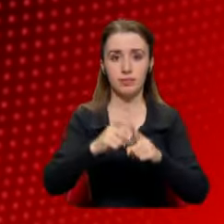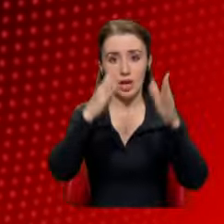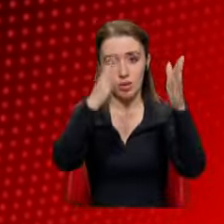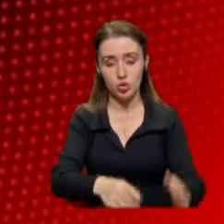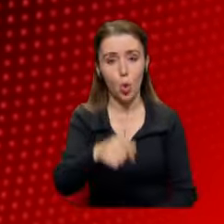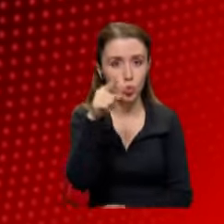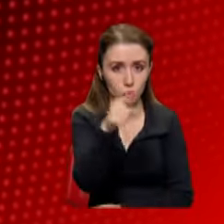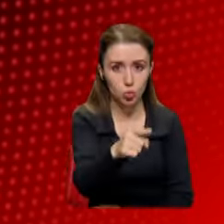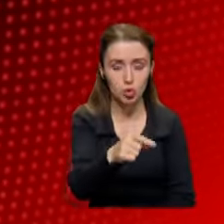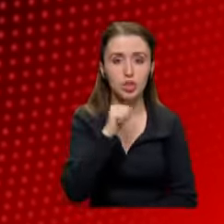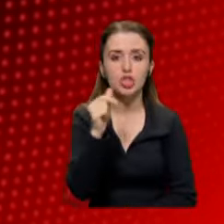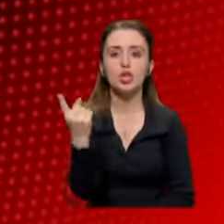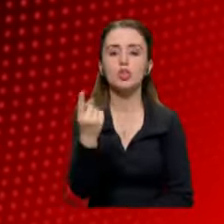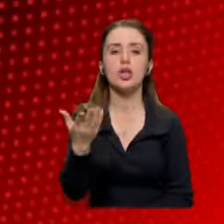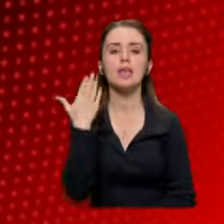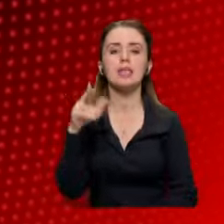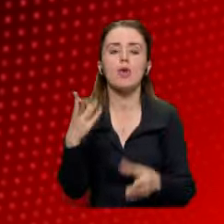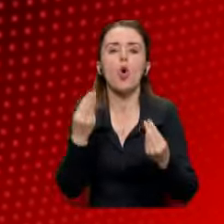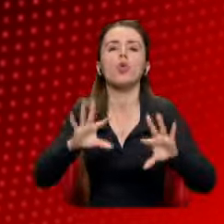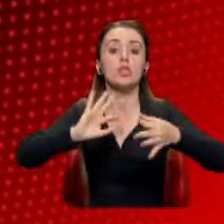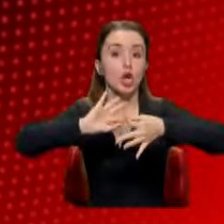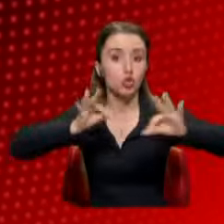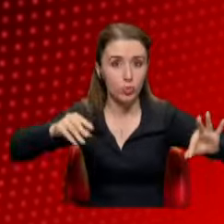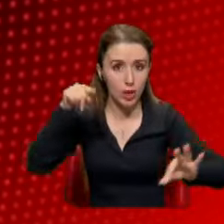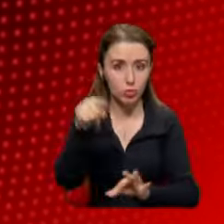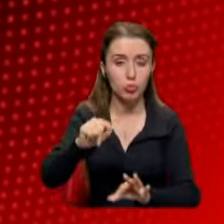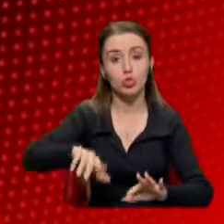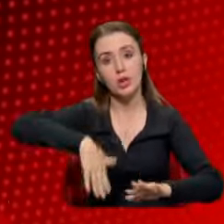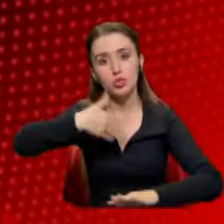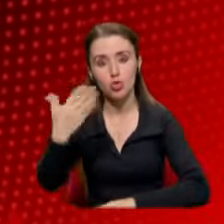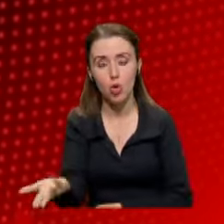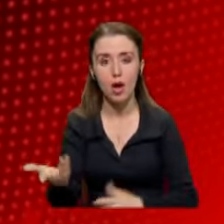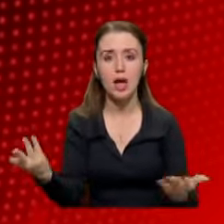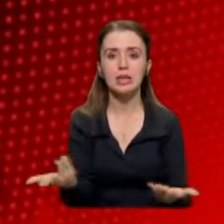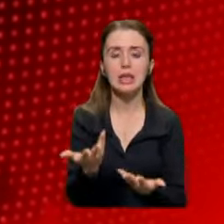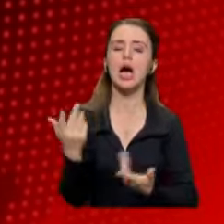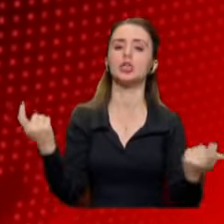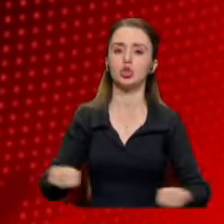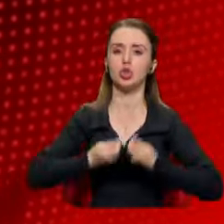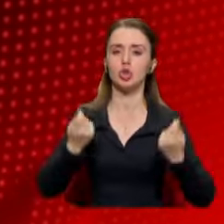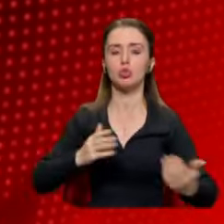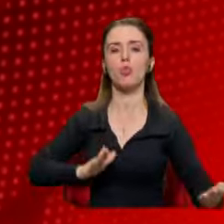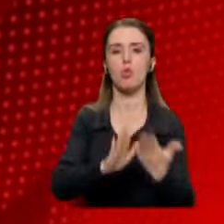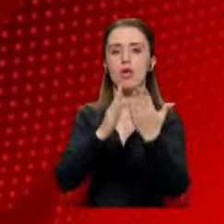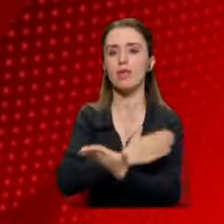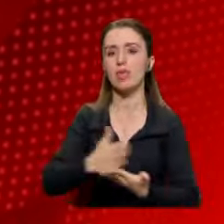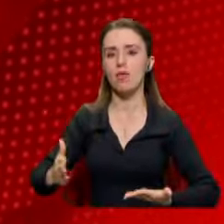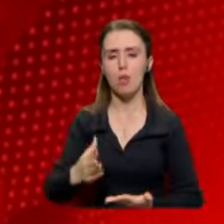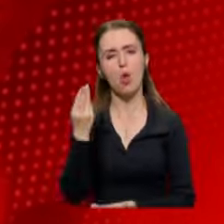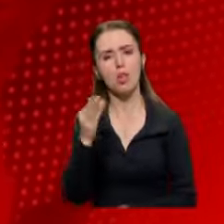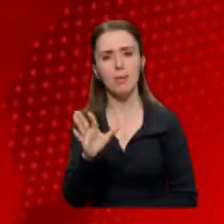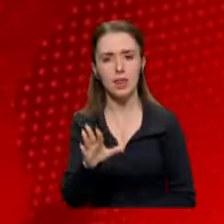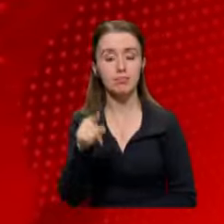Dervişoğlu'nun hiçbir şey eskisi gibi olmayacak ifadesi bundan sonra daha aktif muhalefet edeceğiz gibi